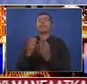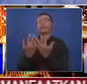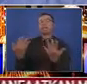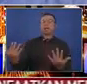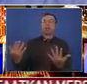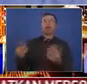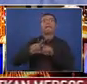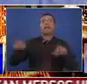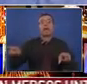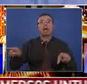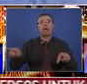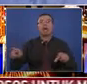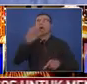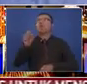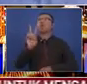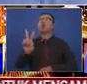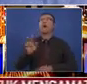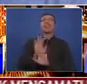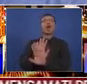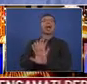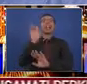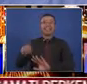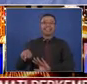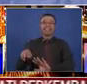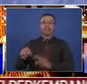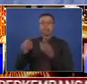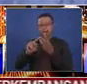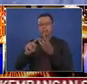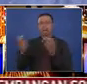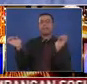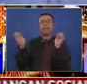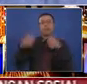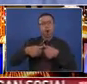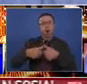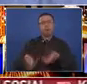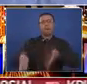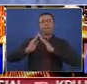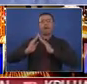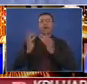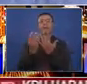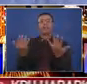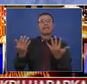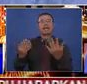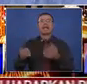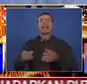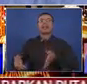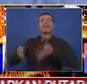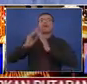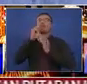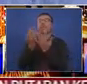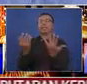lalu di Februari lagi bilang menolak reklamasi lagi tapi bilang Pro reklamasi akan dibangun fasilitas publik yang bisa bermanfaat